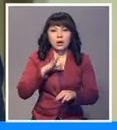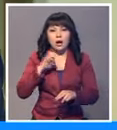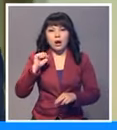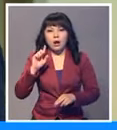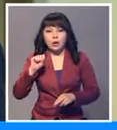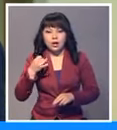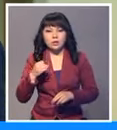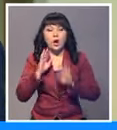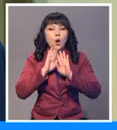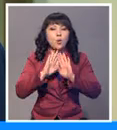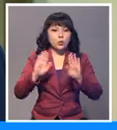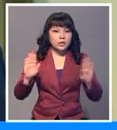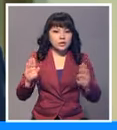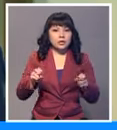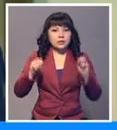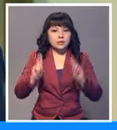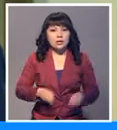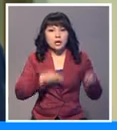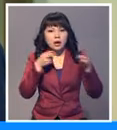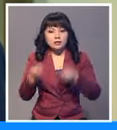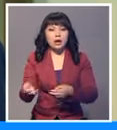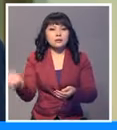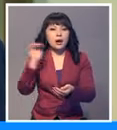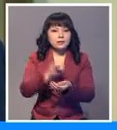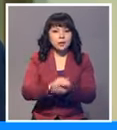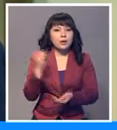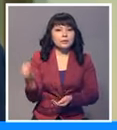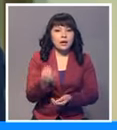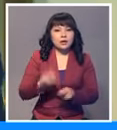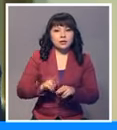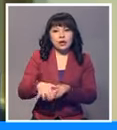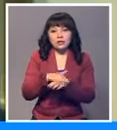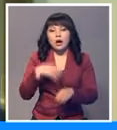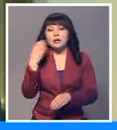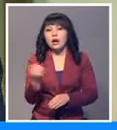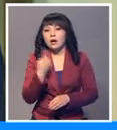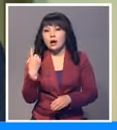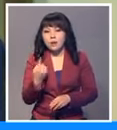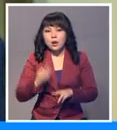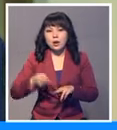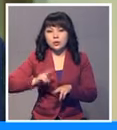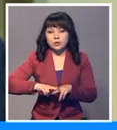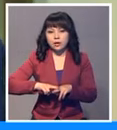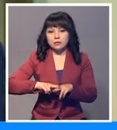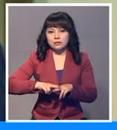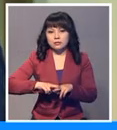келіп, оғысының өмірімен тағы да бір танысып, тағы да бір осыған